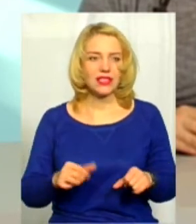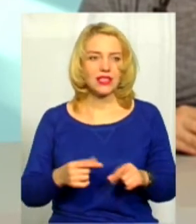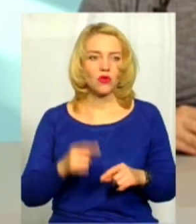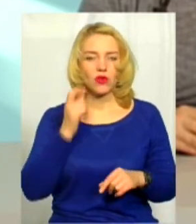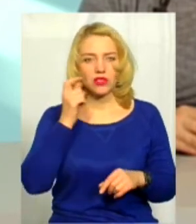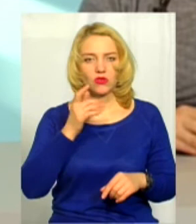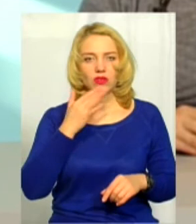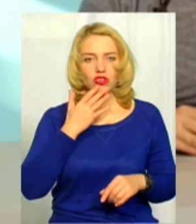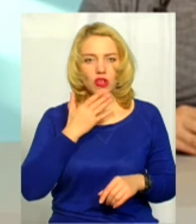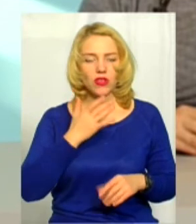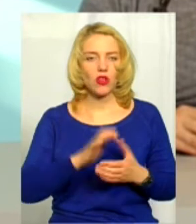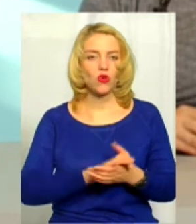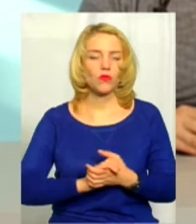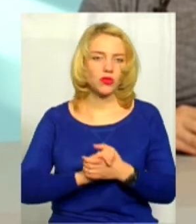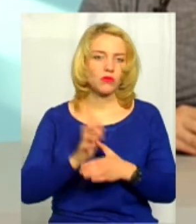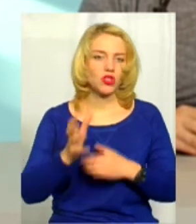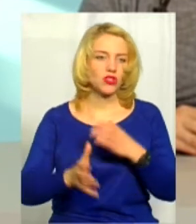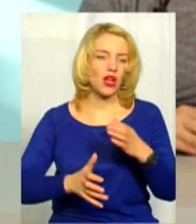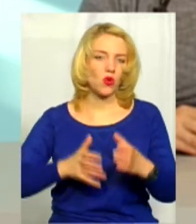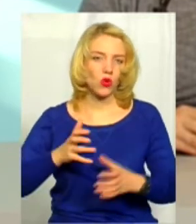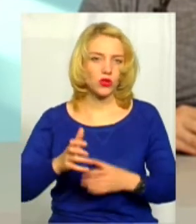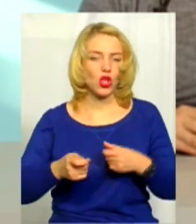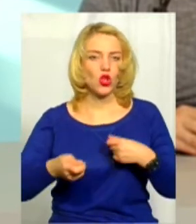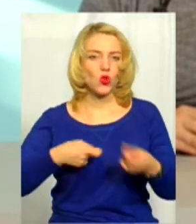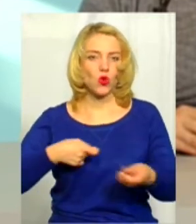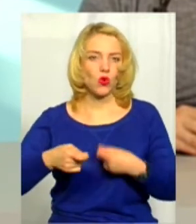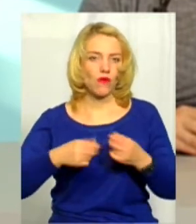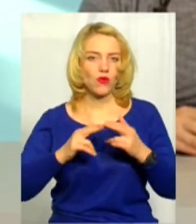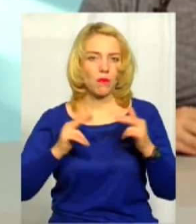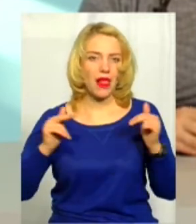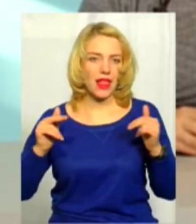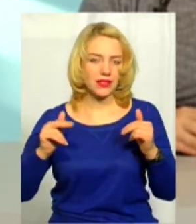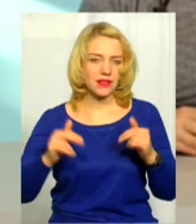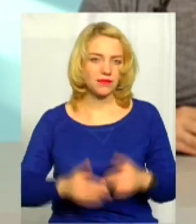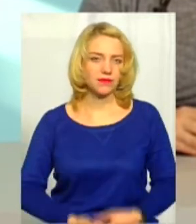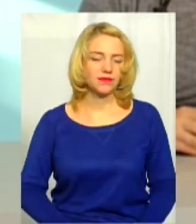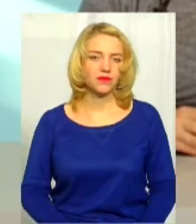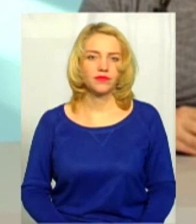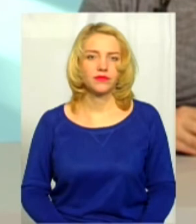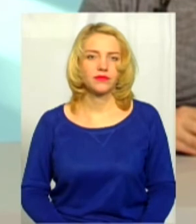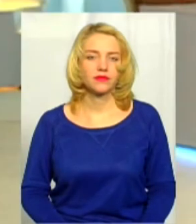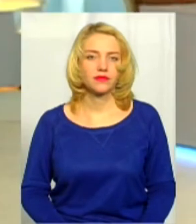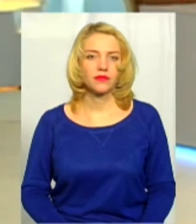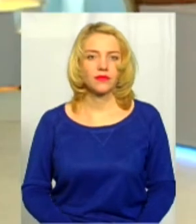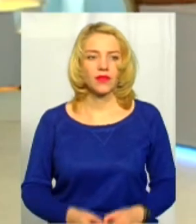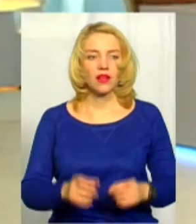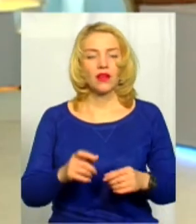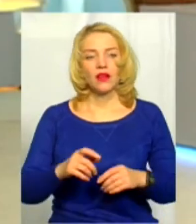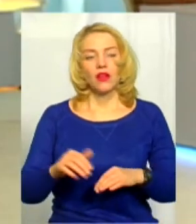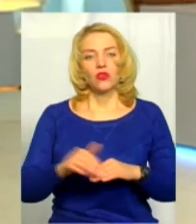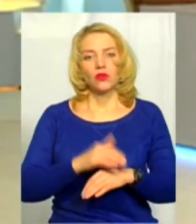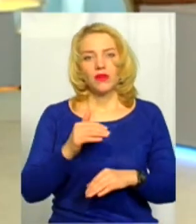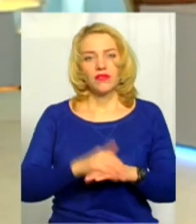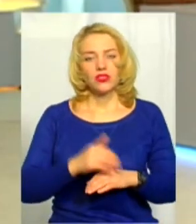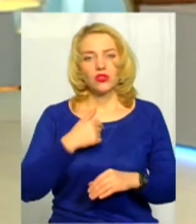Українського національного комітету Міжнародної торгової палати. Доброго вечора. Добрий вечір. Пані Наталія,